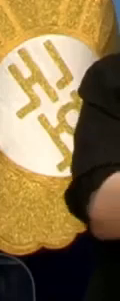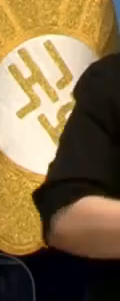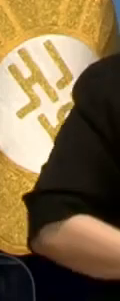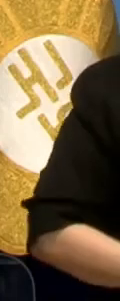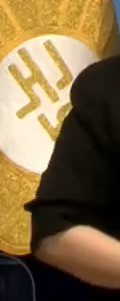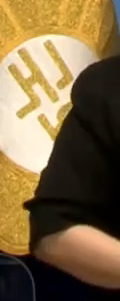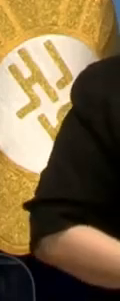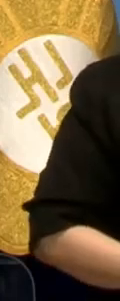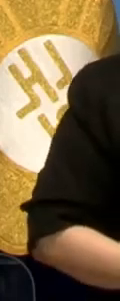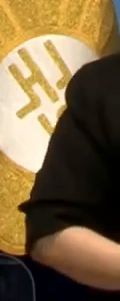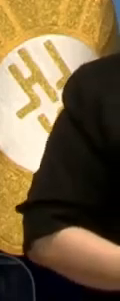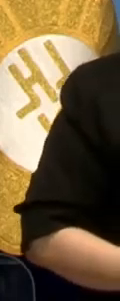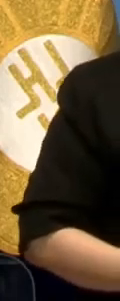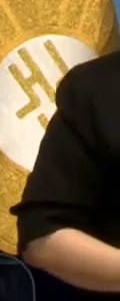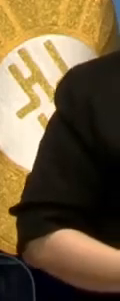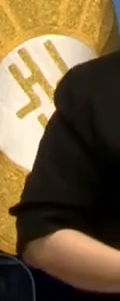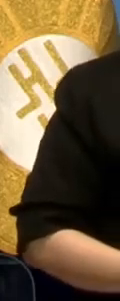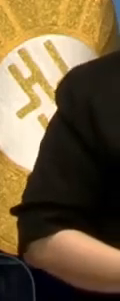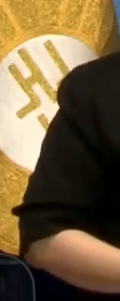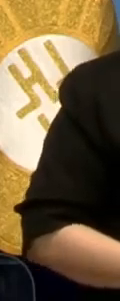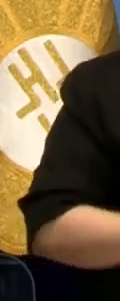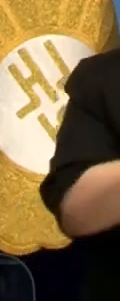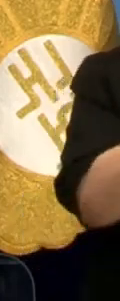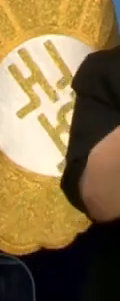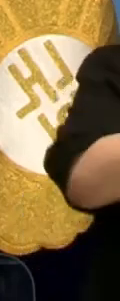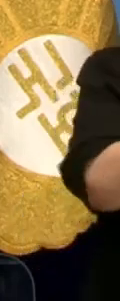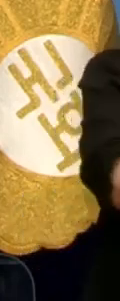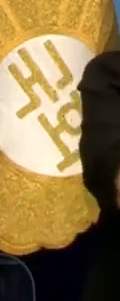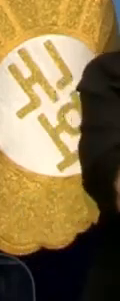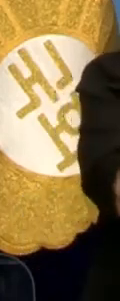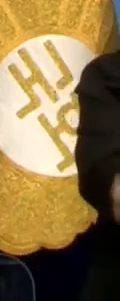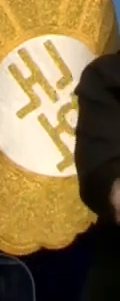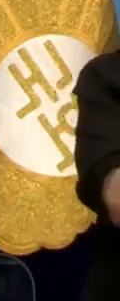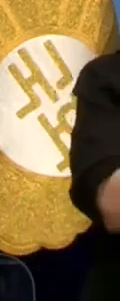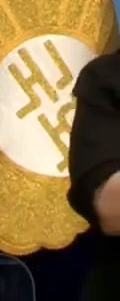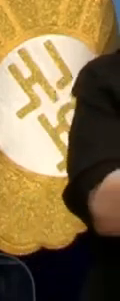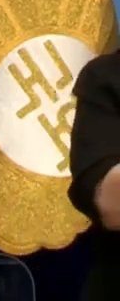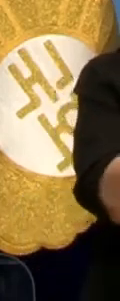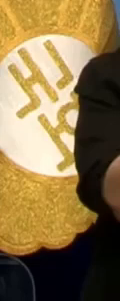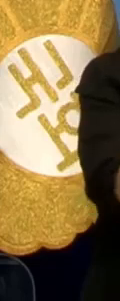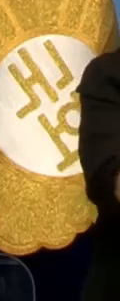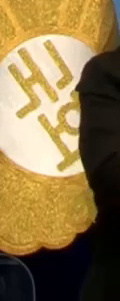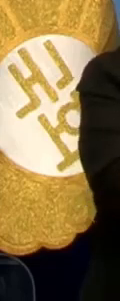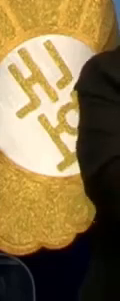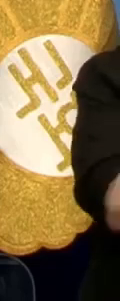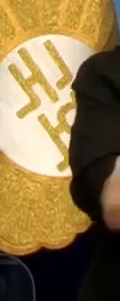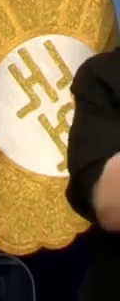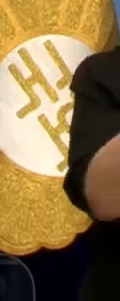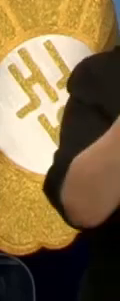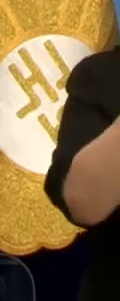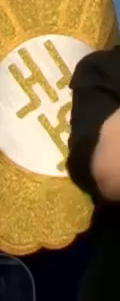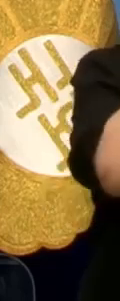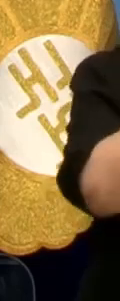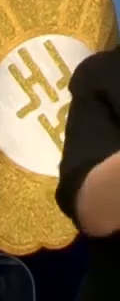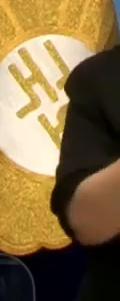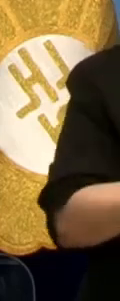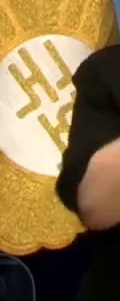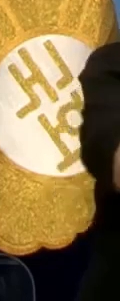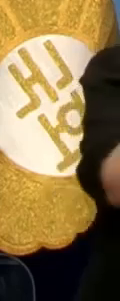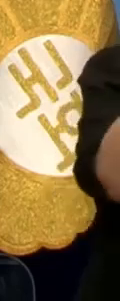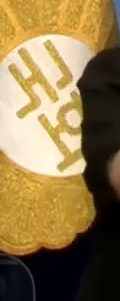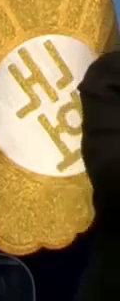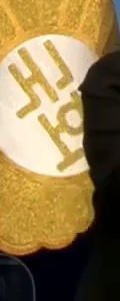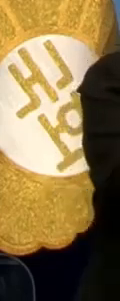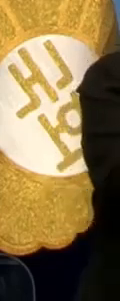되겠습니다. 토지 공개념을 실현해야 되고 또 불로소득을 차단해서 부동산 투기를 억제해야